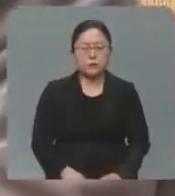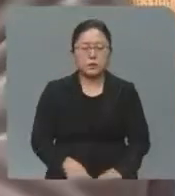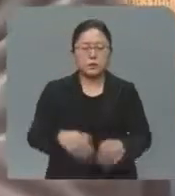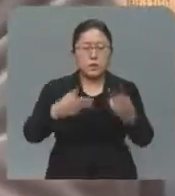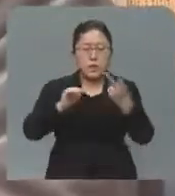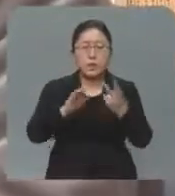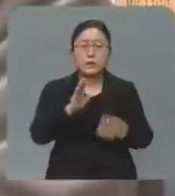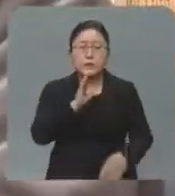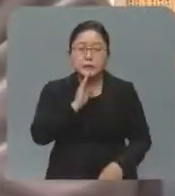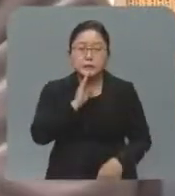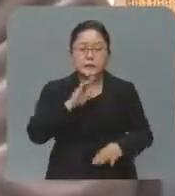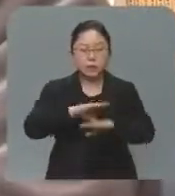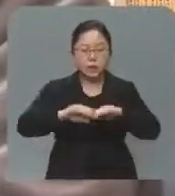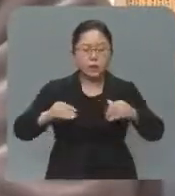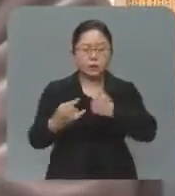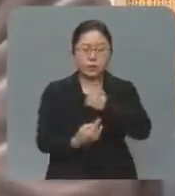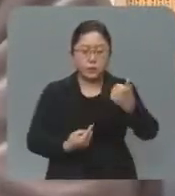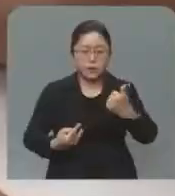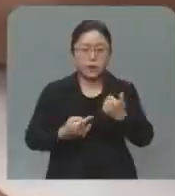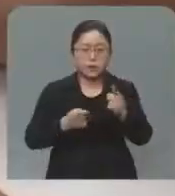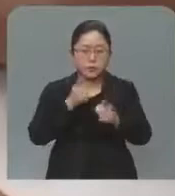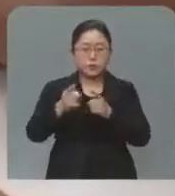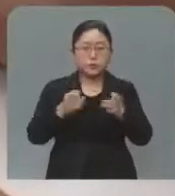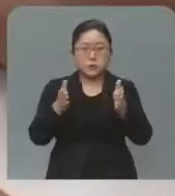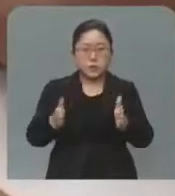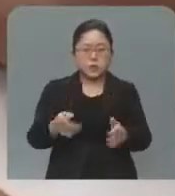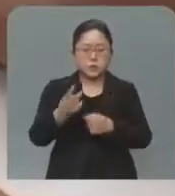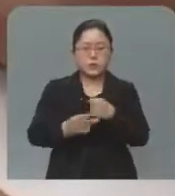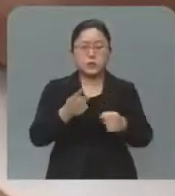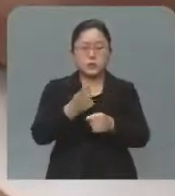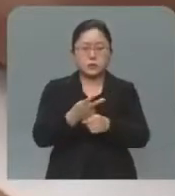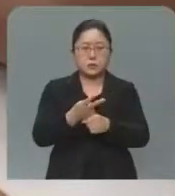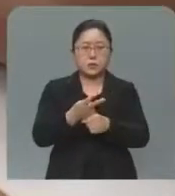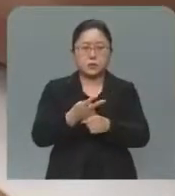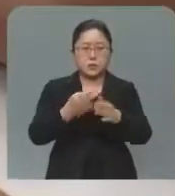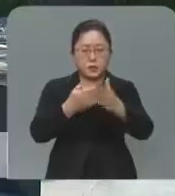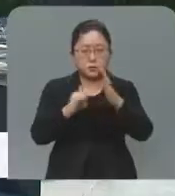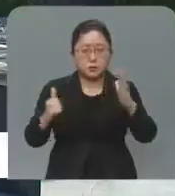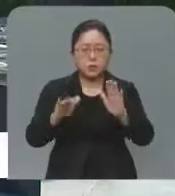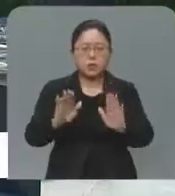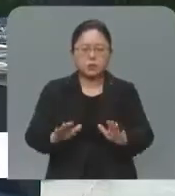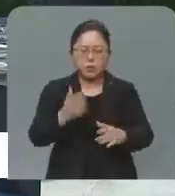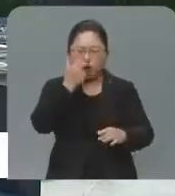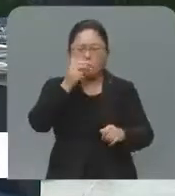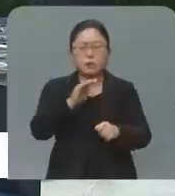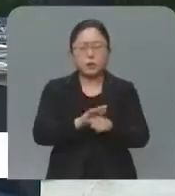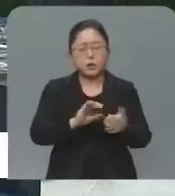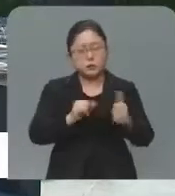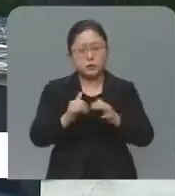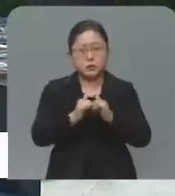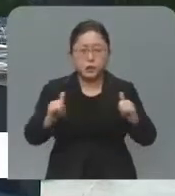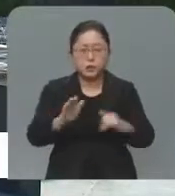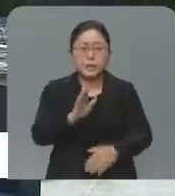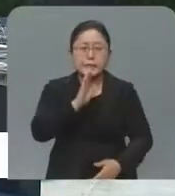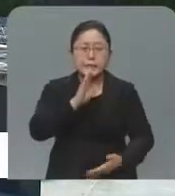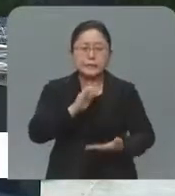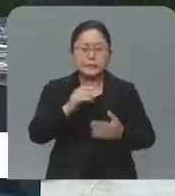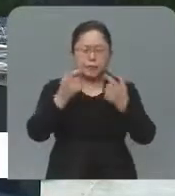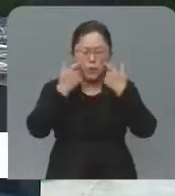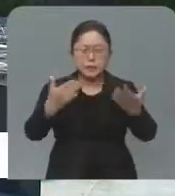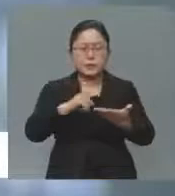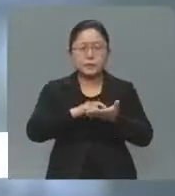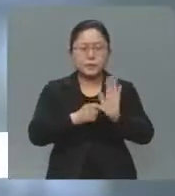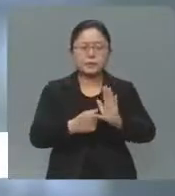2기 진실과 화해위원회의 조사와 접수 기간은 앞으로 2년. 유가족들은 이번에는 억울하게 죽은 사람들의 진상이 명백히